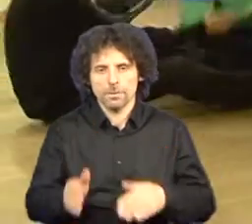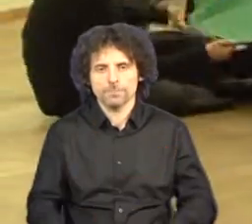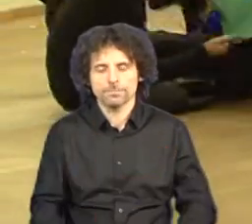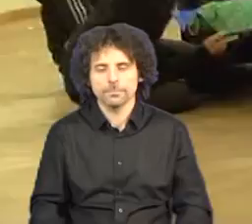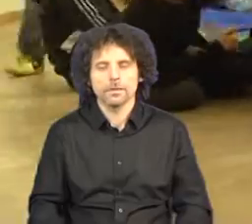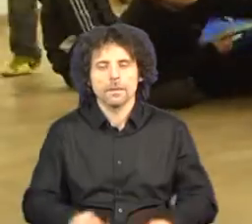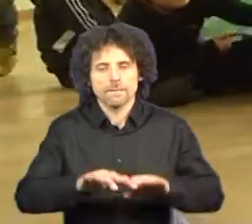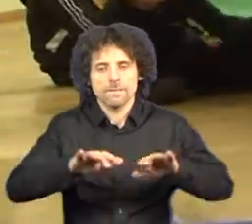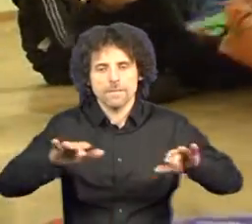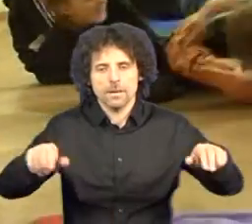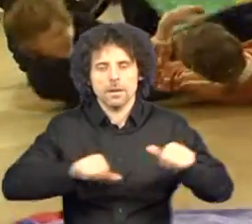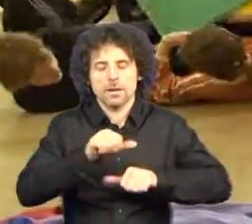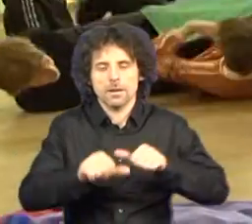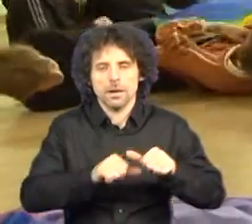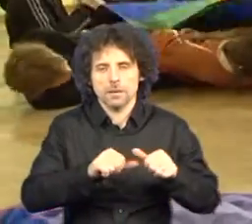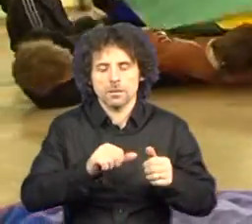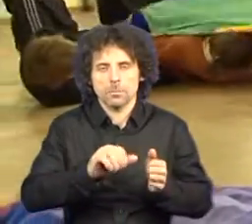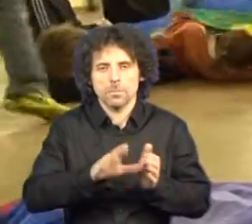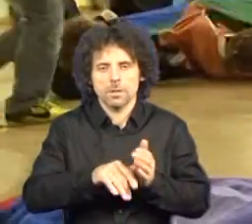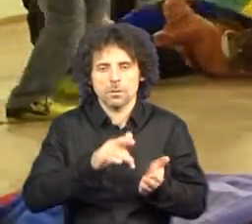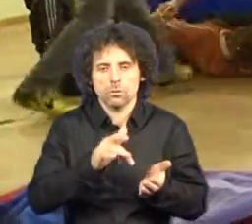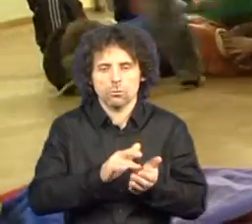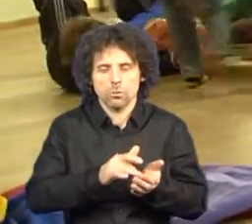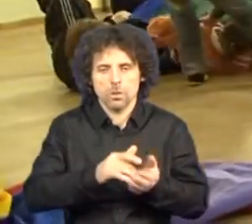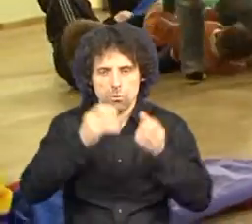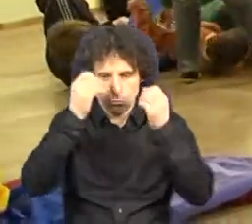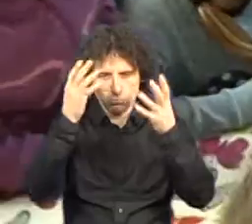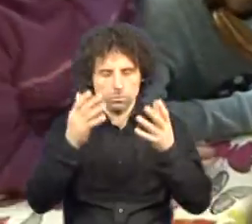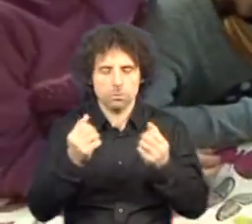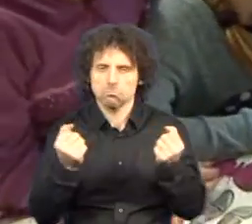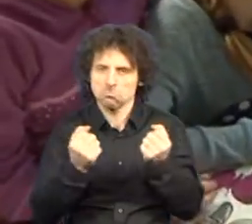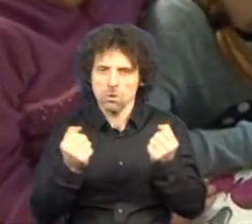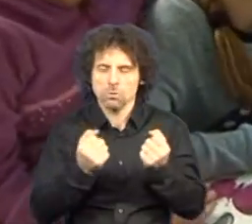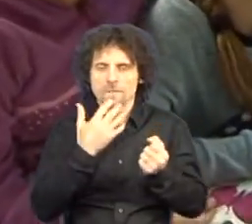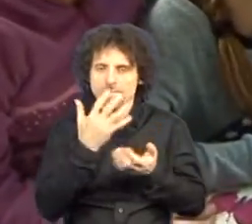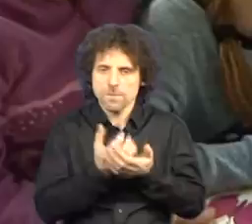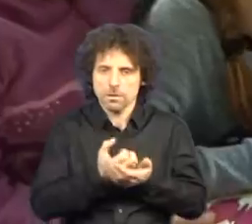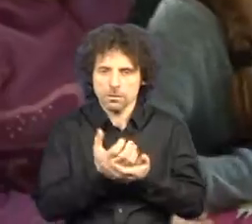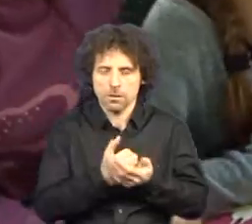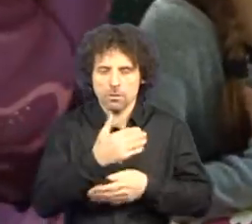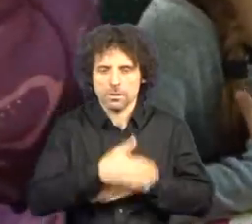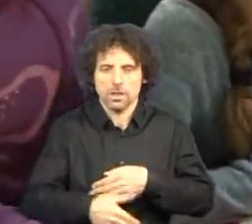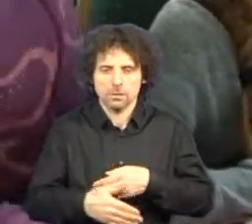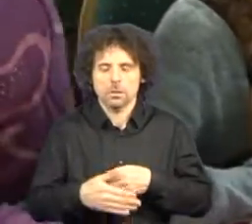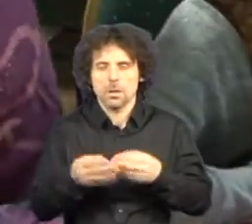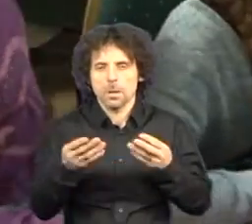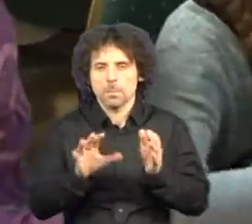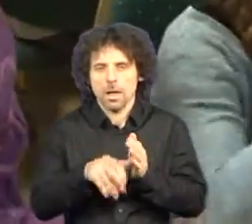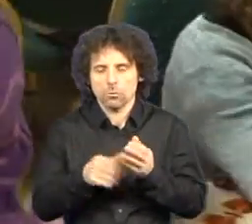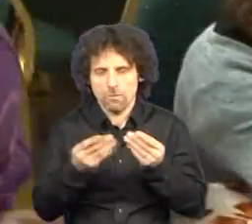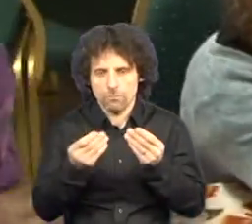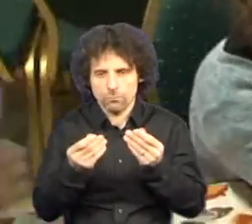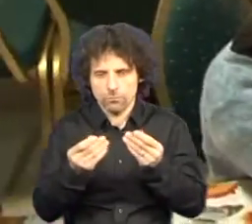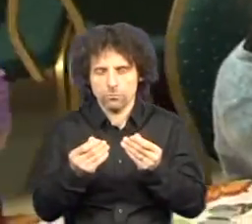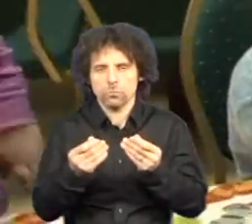Przez wiele lat placówki Miejskiego Ośrodka Kultury były bardzo eksploatowane. W ostatnich latach dzięki Miejskim Funduszom i Środkom z